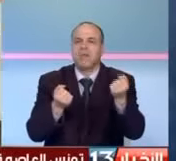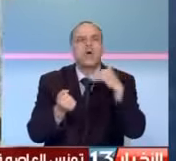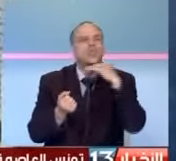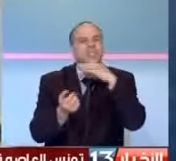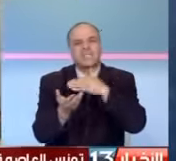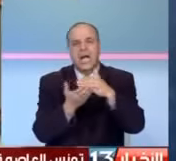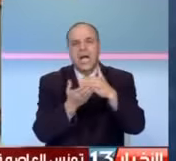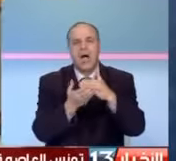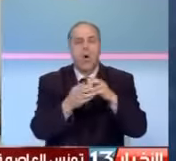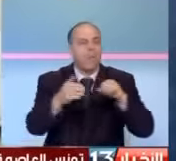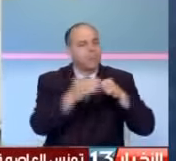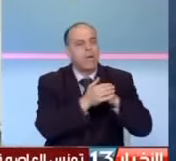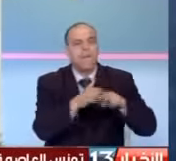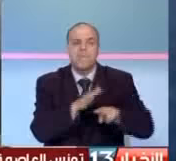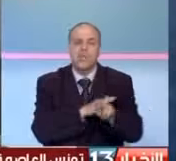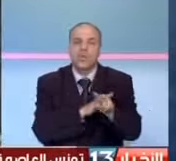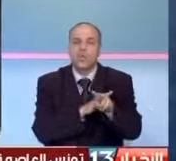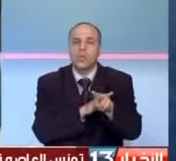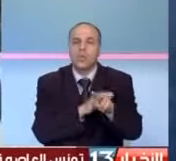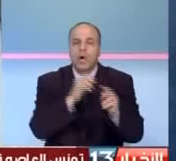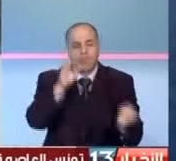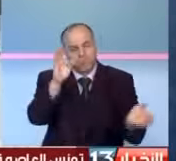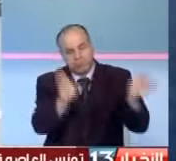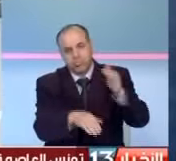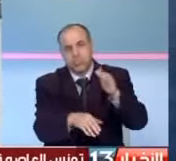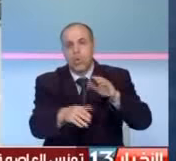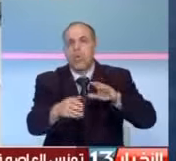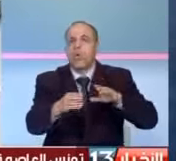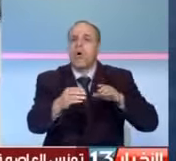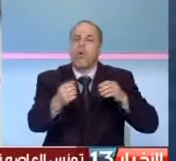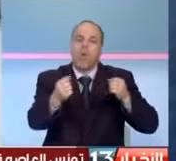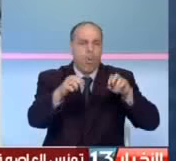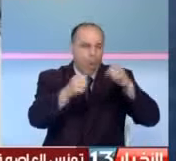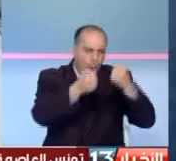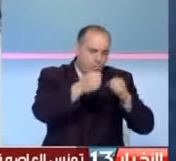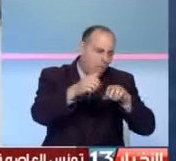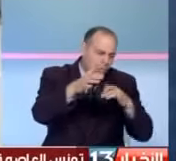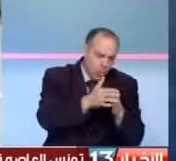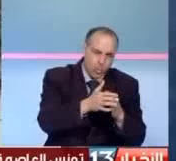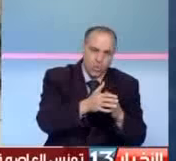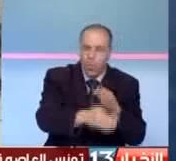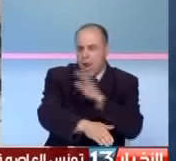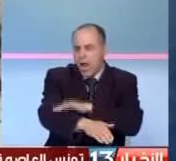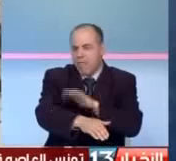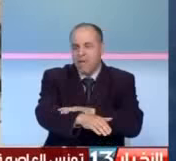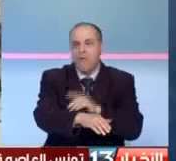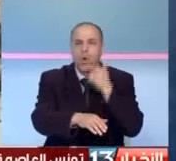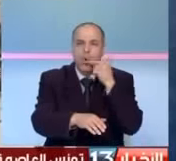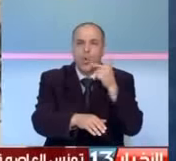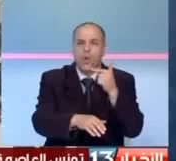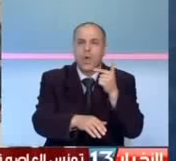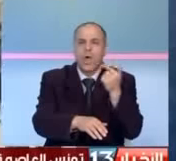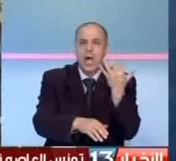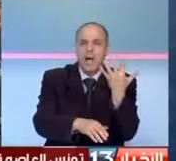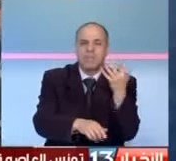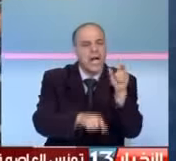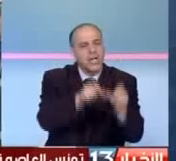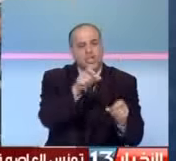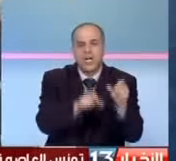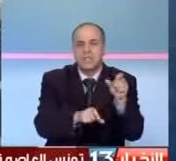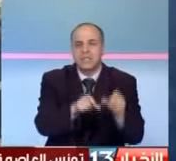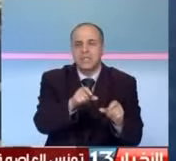الفضلات بمترو، ما أدى إلى انقلاب الشاحنة وإصابة سائقها وعامل نظافة، بالإضافة إلى